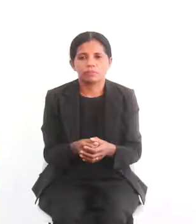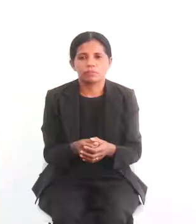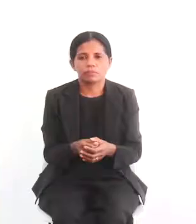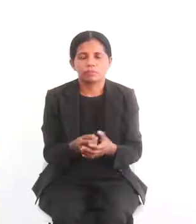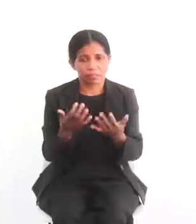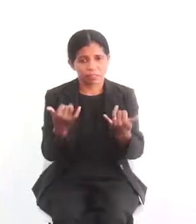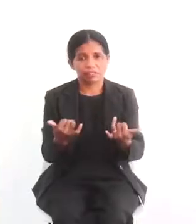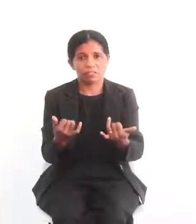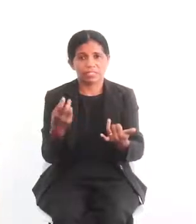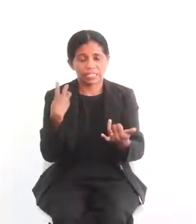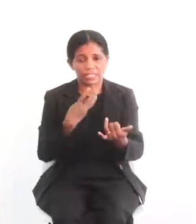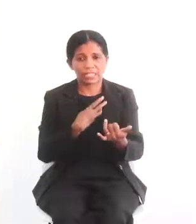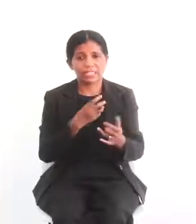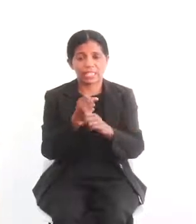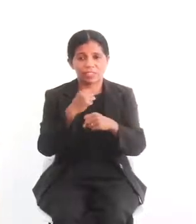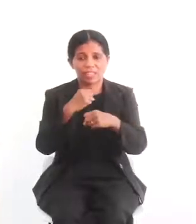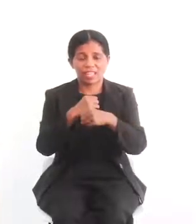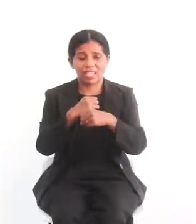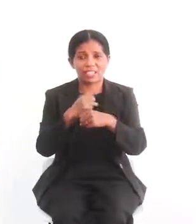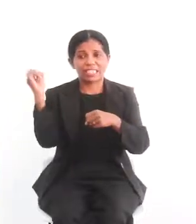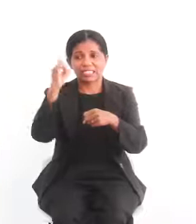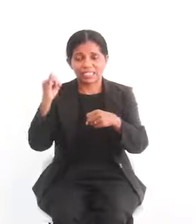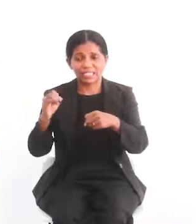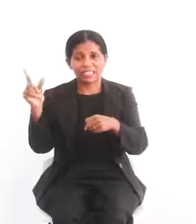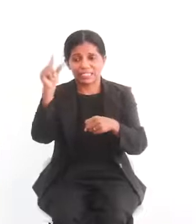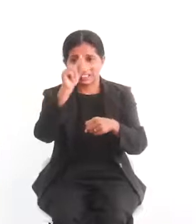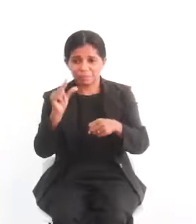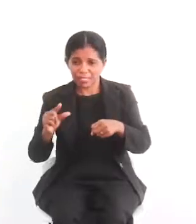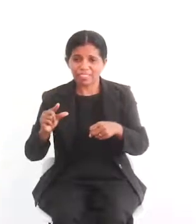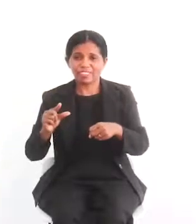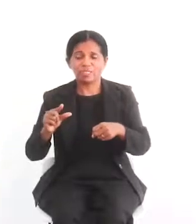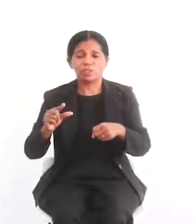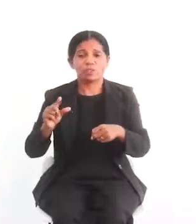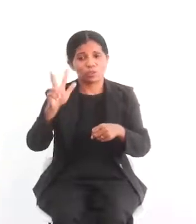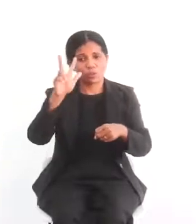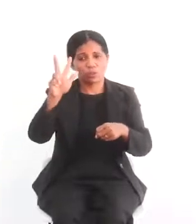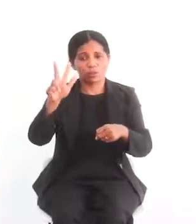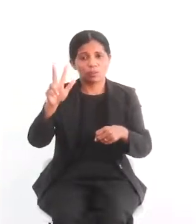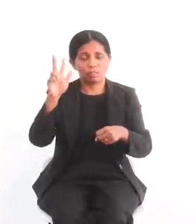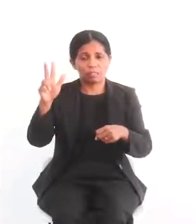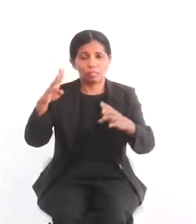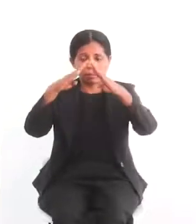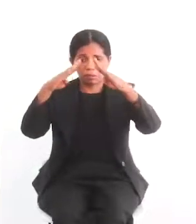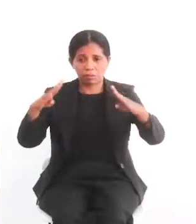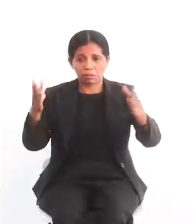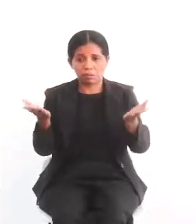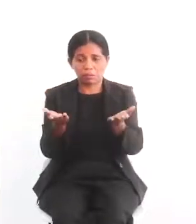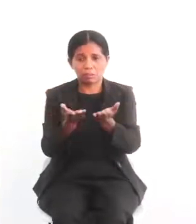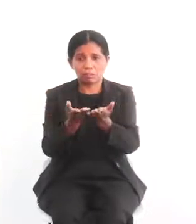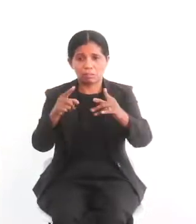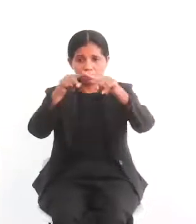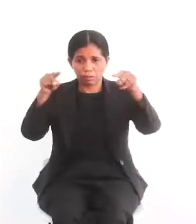Agora, kita iha forma geometria tolu, mak ida maka triangulu, ida seluk